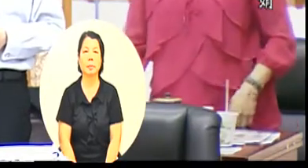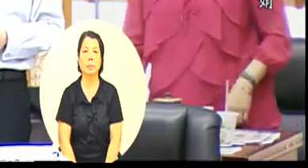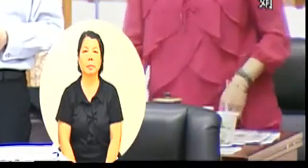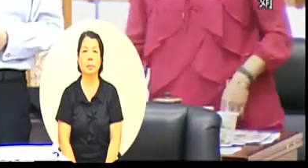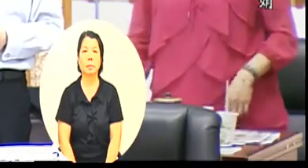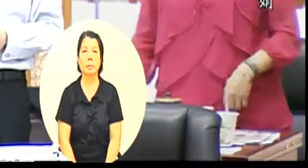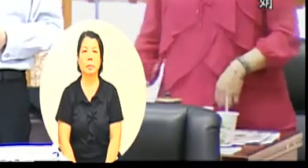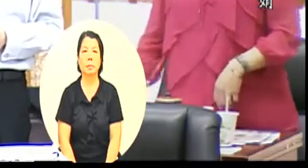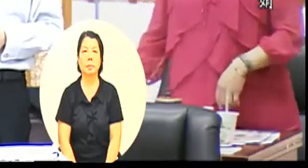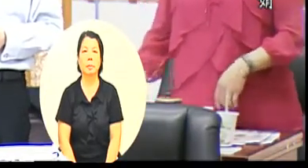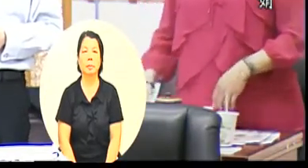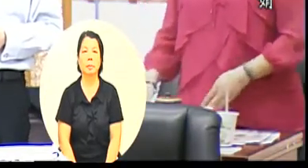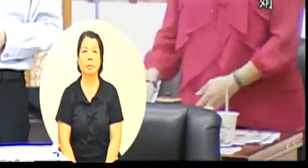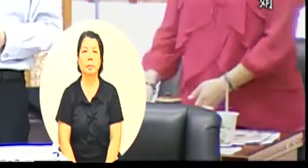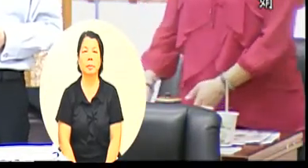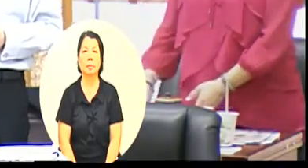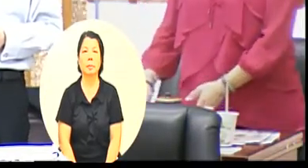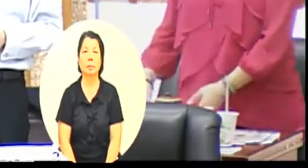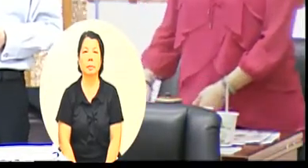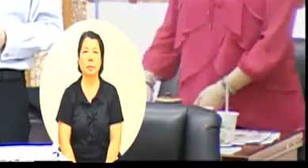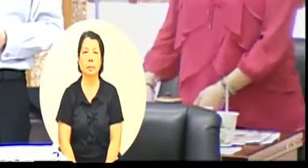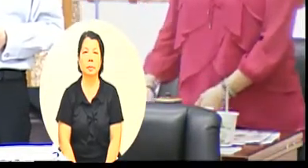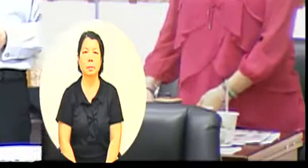可不要李局长打我。